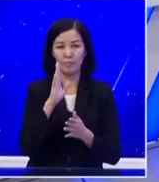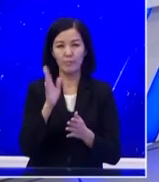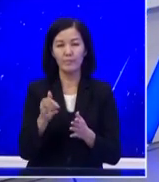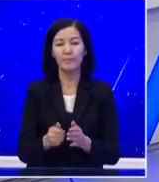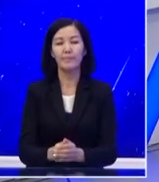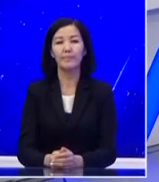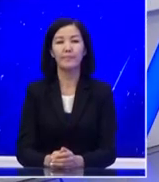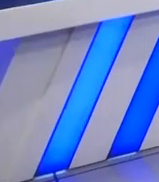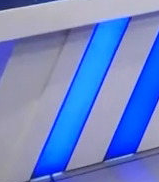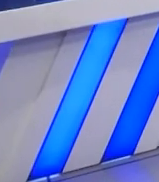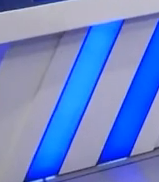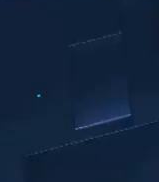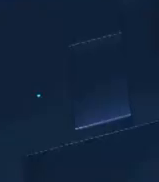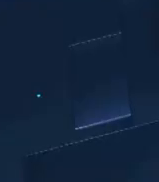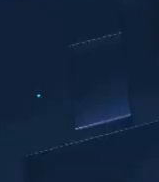бүгін көретіндеріңіз.